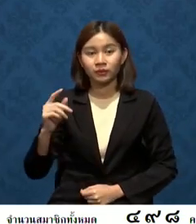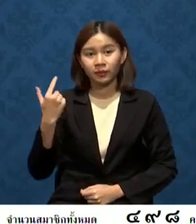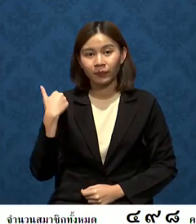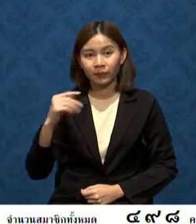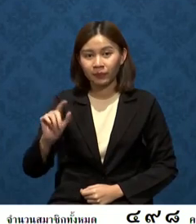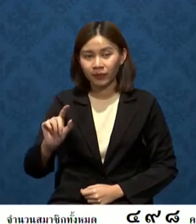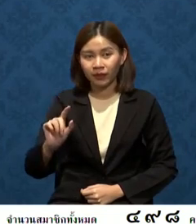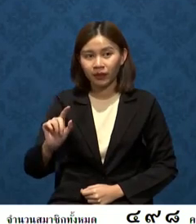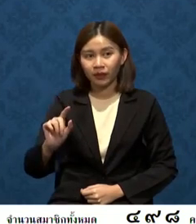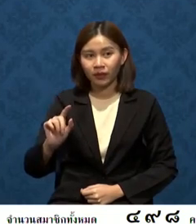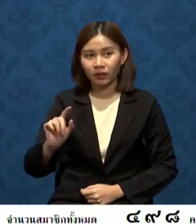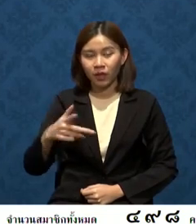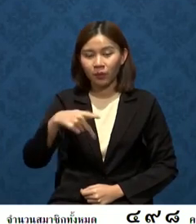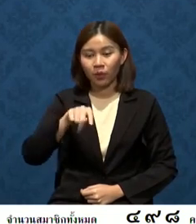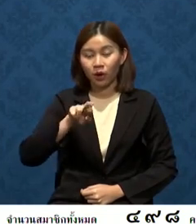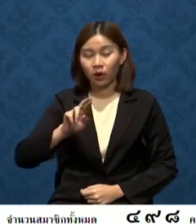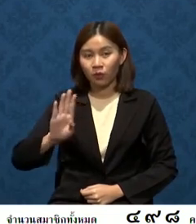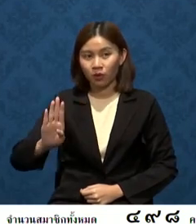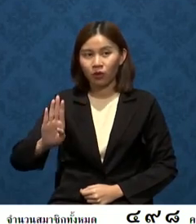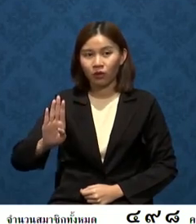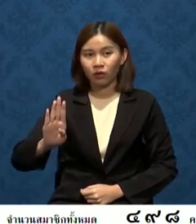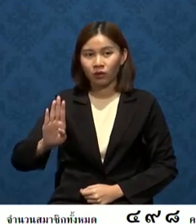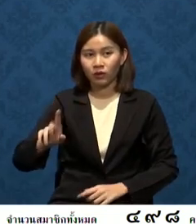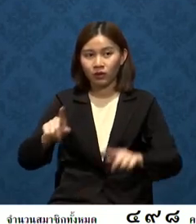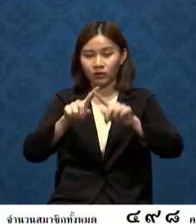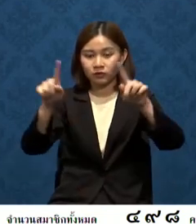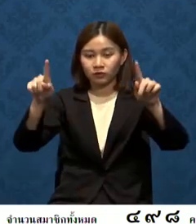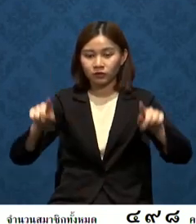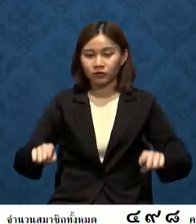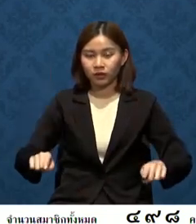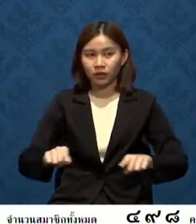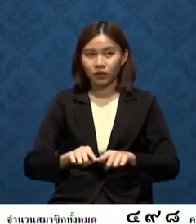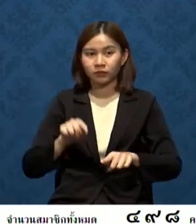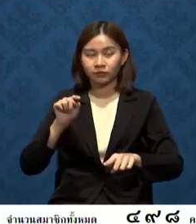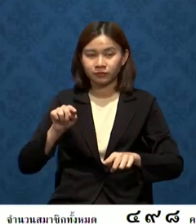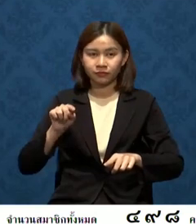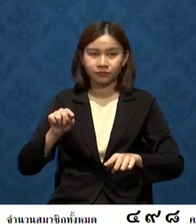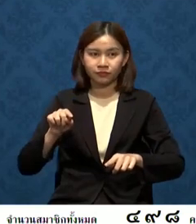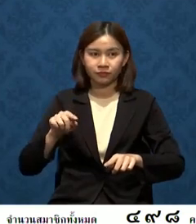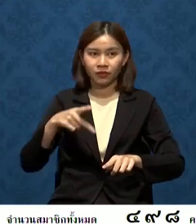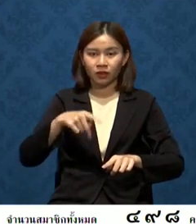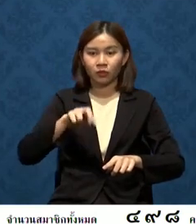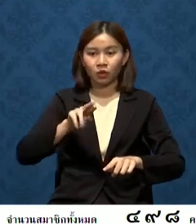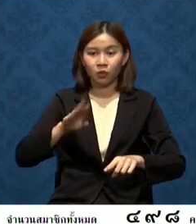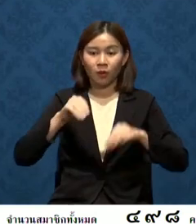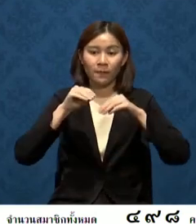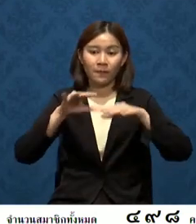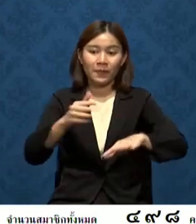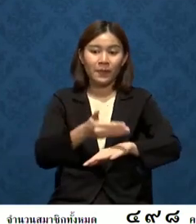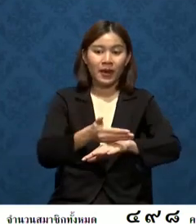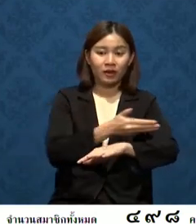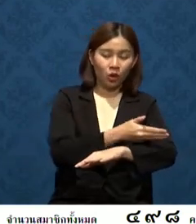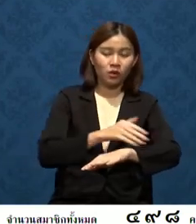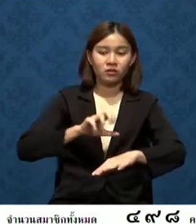ออกพระราชบัญญัติขึ้นมาโดยพระราชบัญญัติดังกล่าวก็ออกก่อนที่จะมีสมาชิก